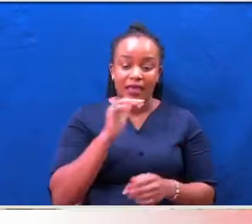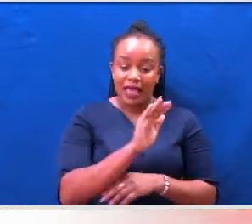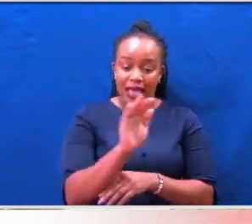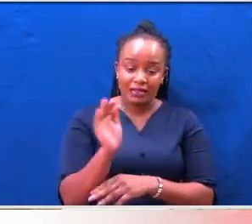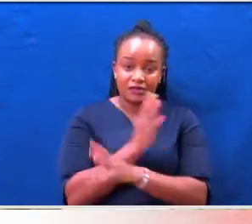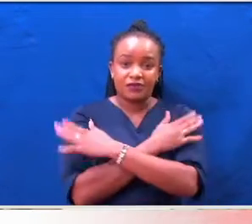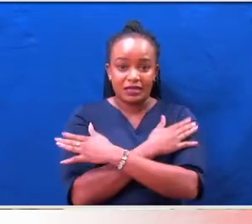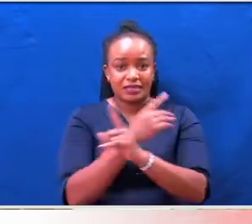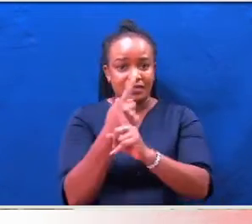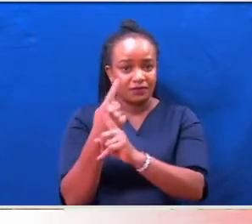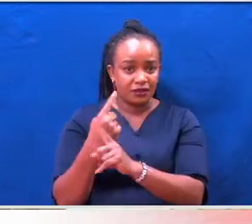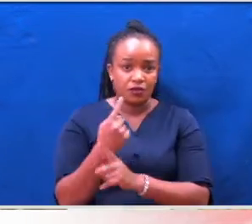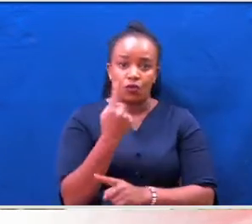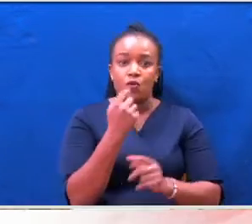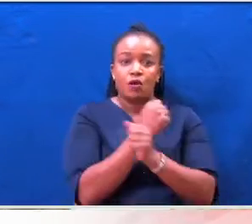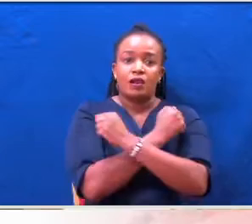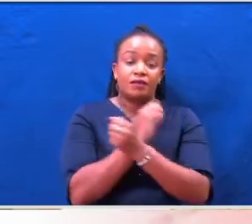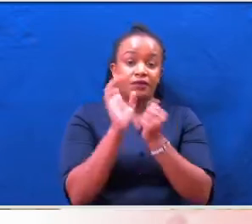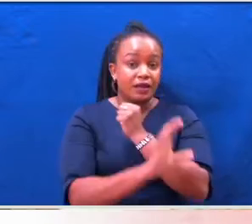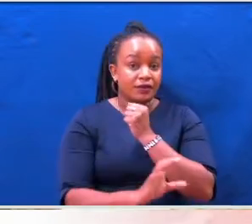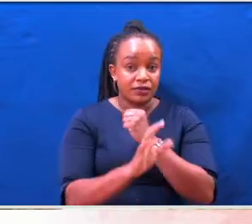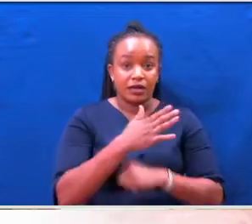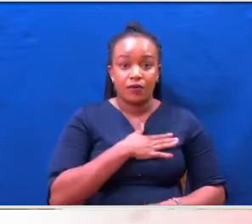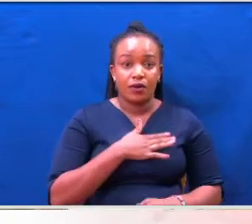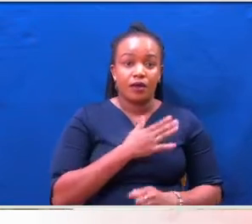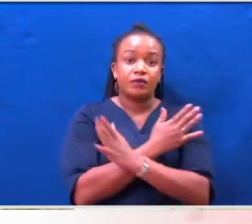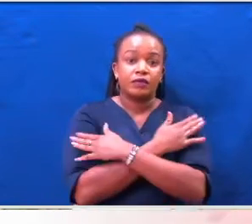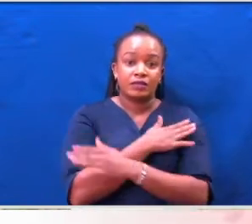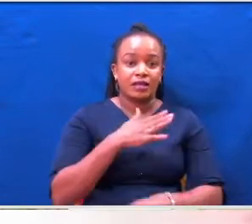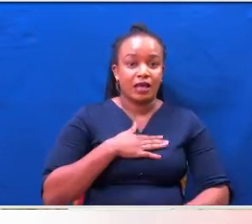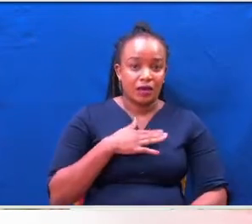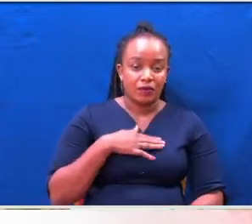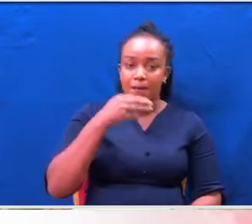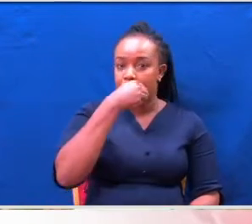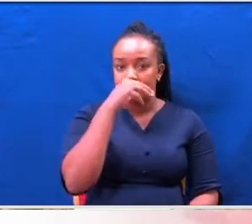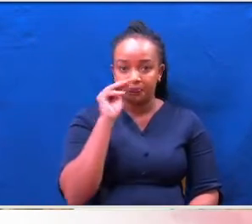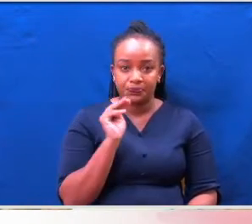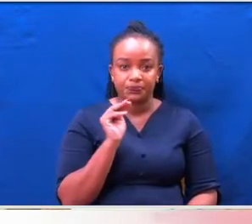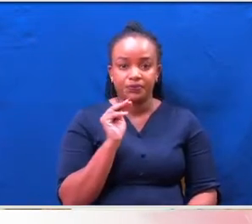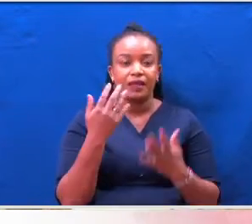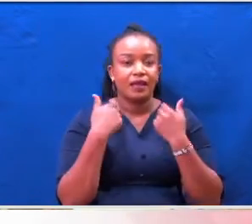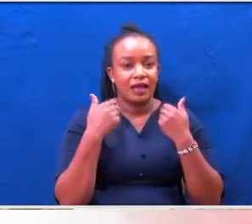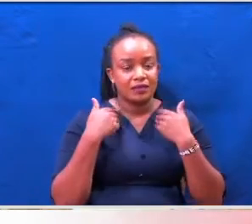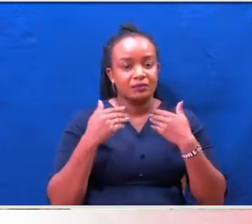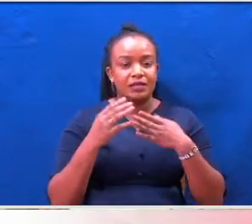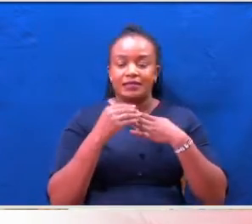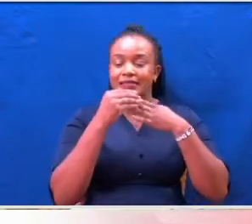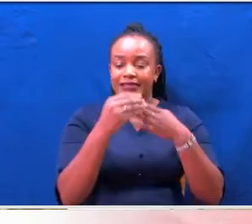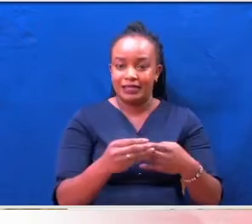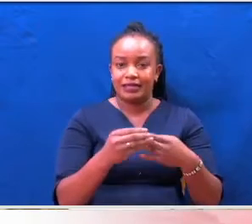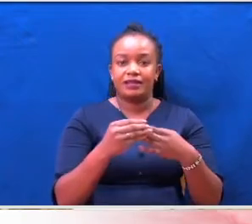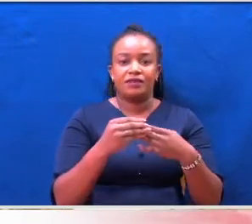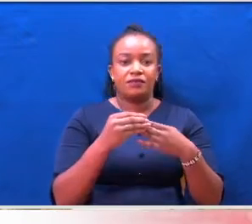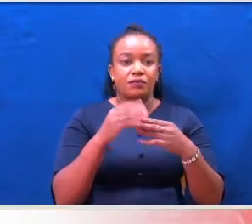na wengi ambao wanapenda nchi yetu. Huu rafiki yetu Musalia ndiye alisimamia kabila letu na jamii yetu na jamii zingine